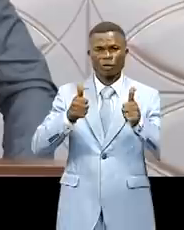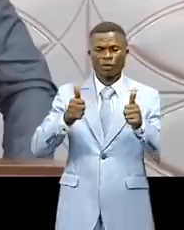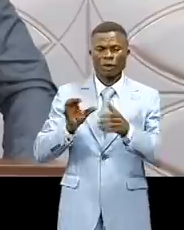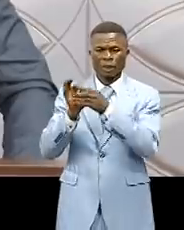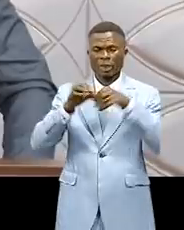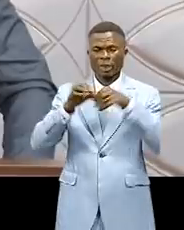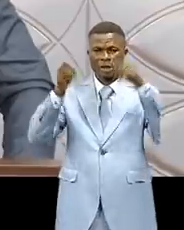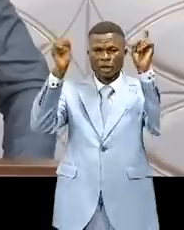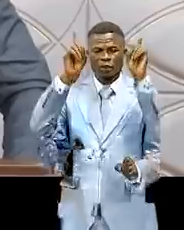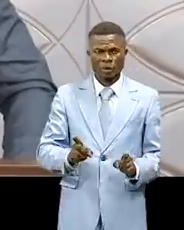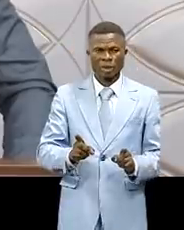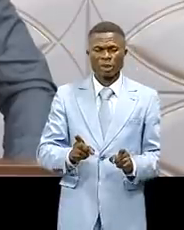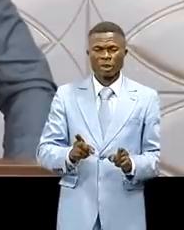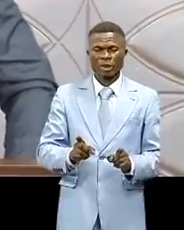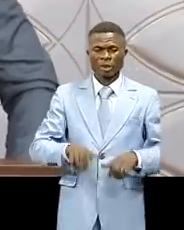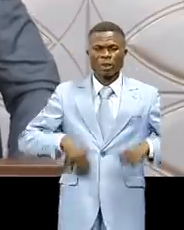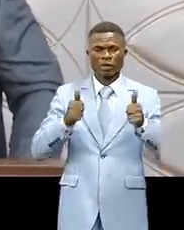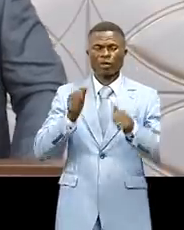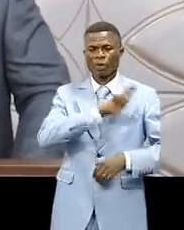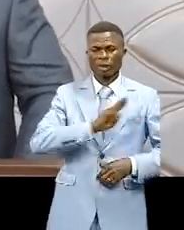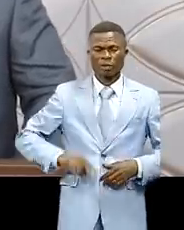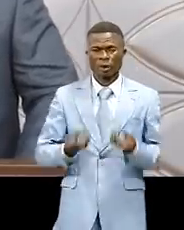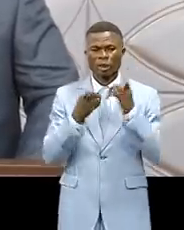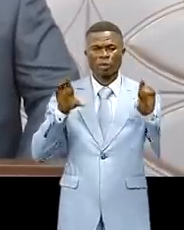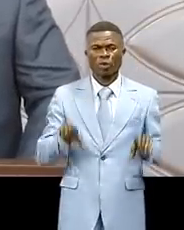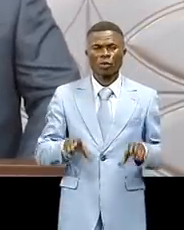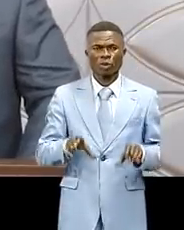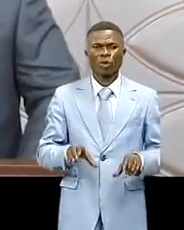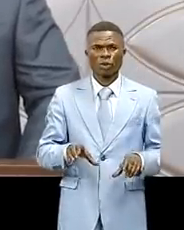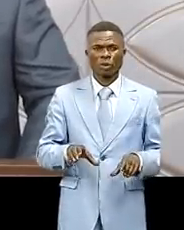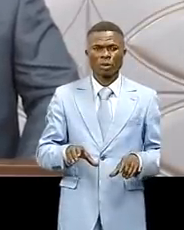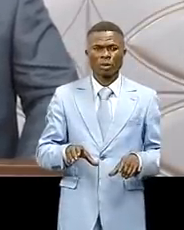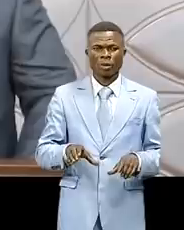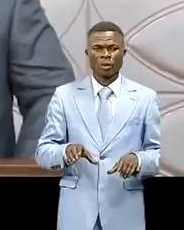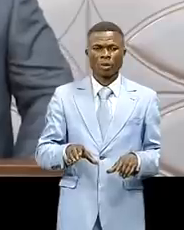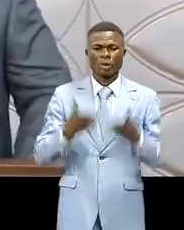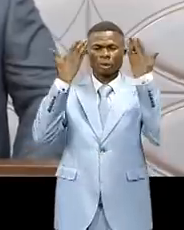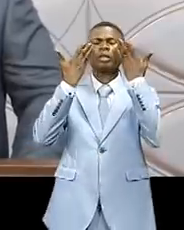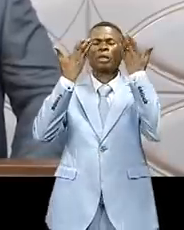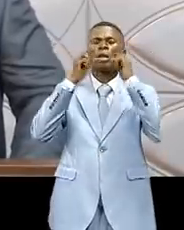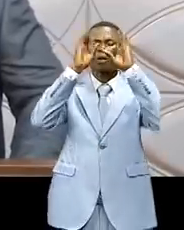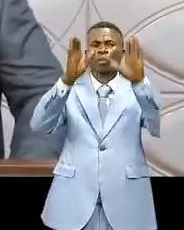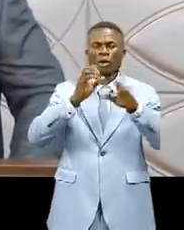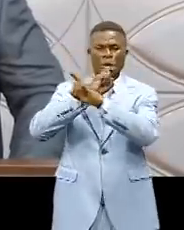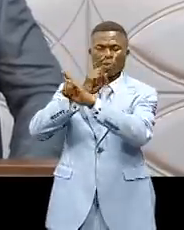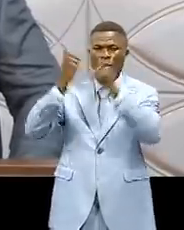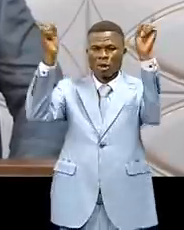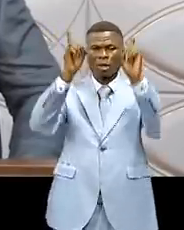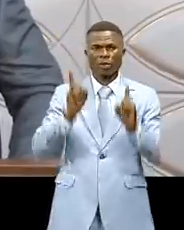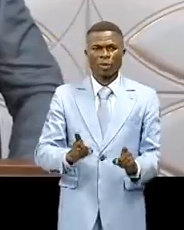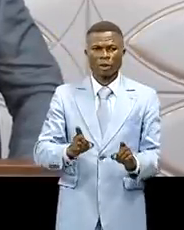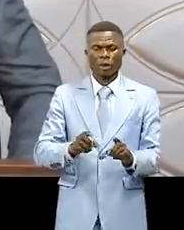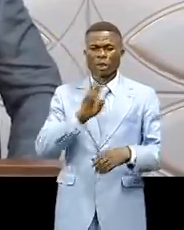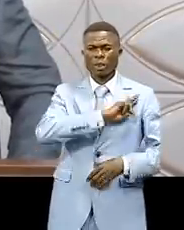africaine que vive la république démocratique du congo que dieu bénisse et protège l'afrique de la